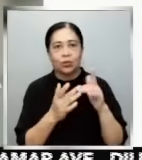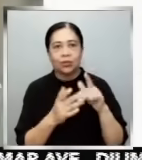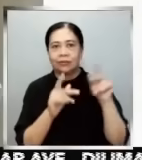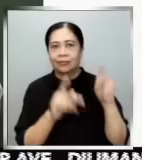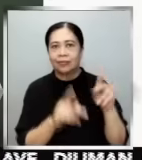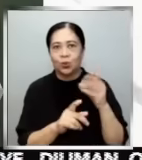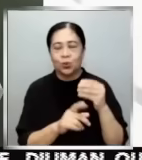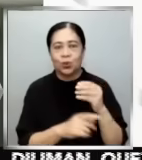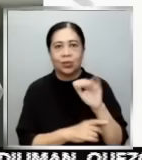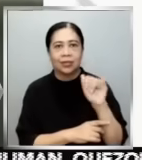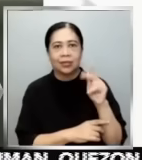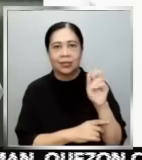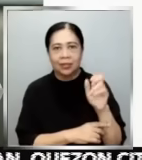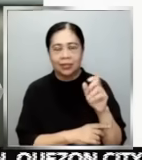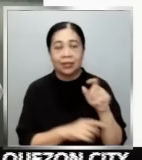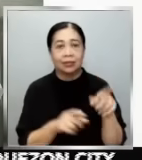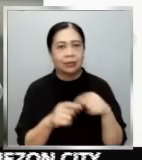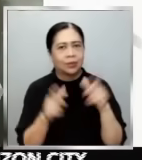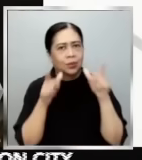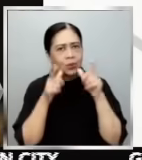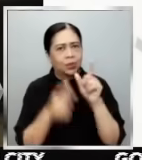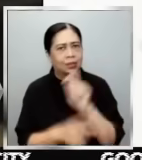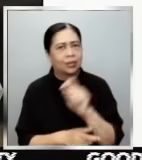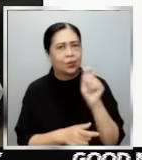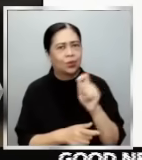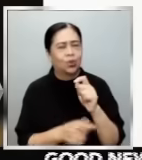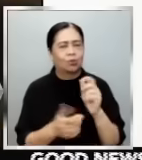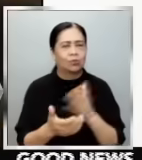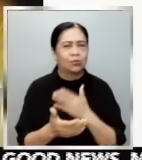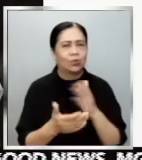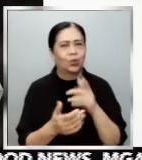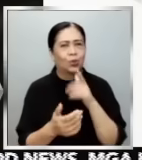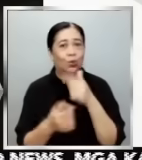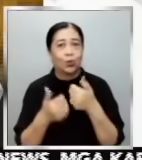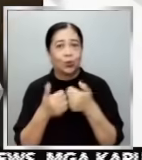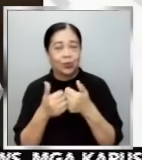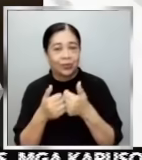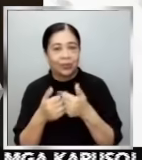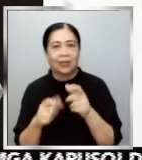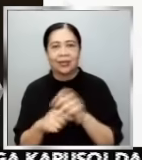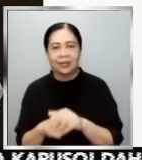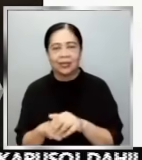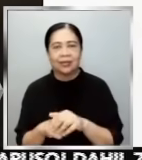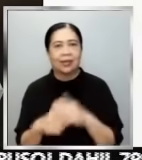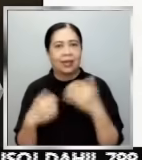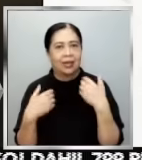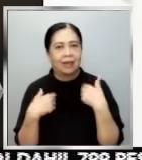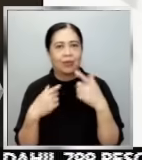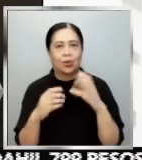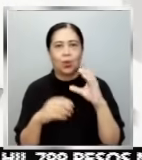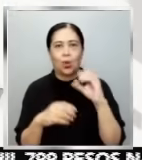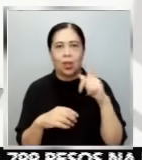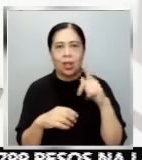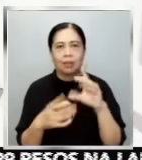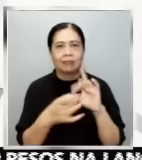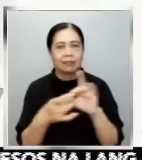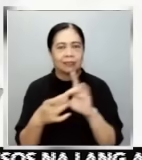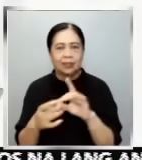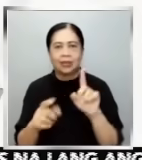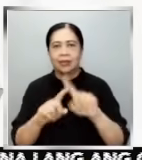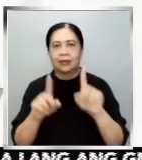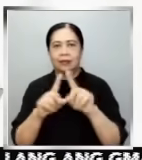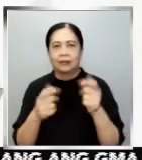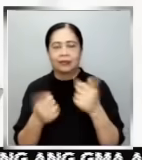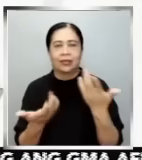Jake Bukod sa tila tiktok anthem ng mga Magkasintahan mahilig din makipag colab si Jake sa ibang artist Wherever My